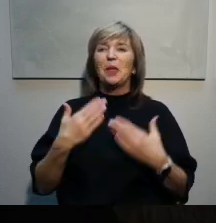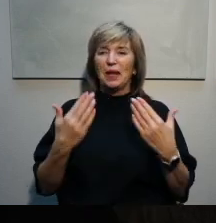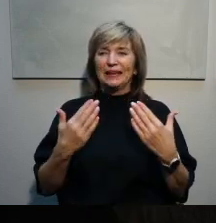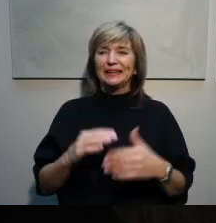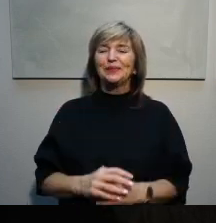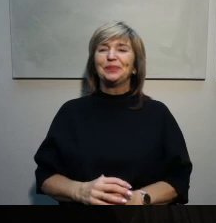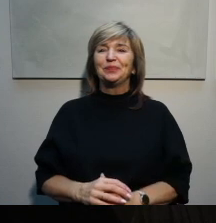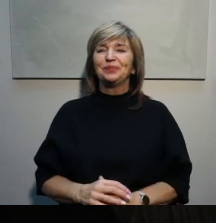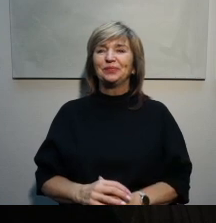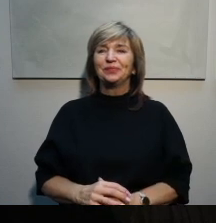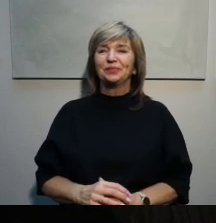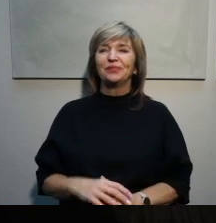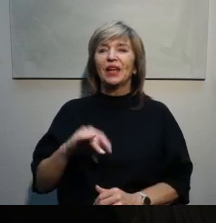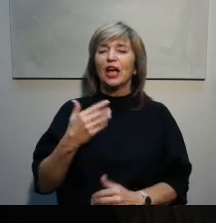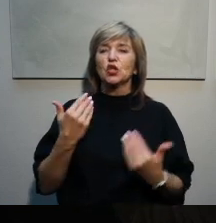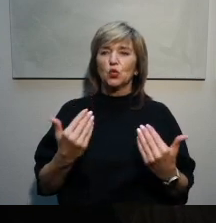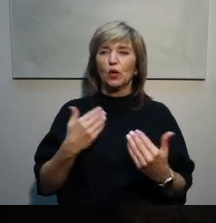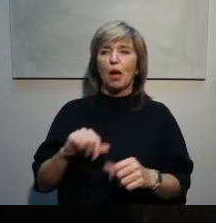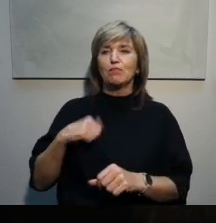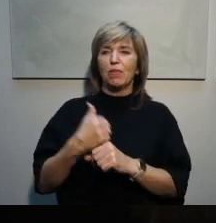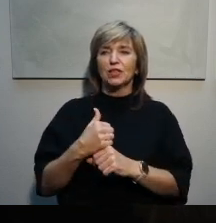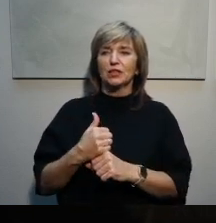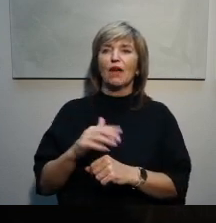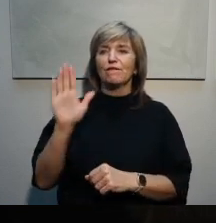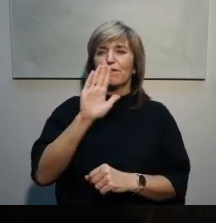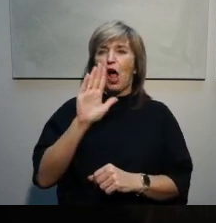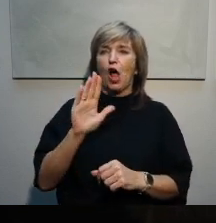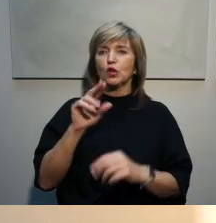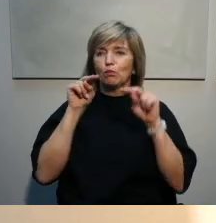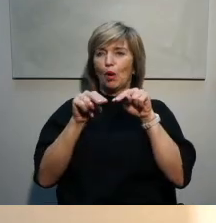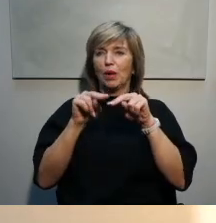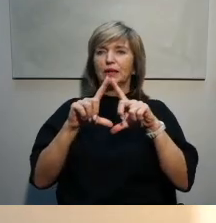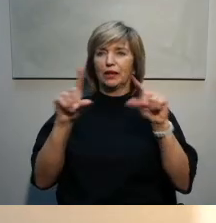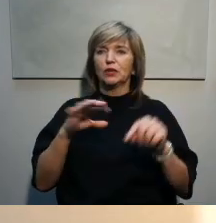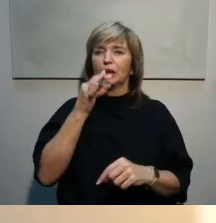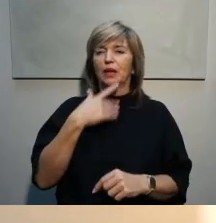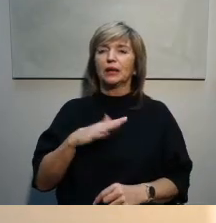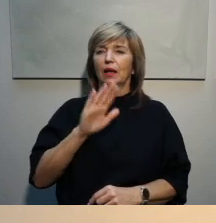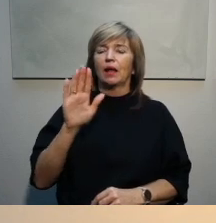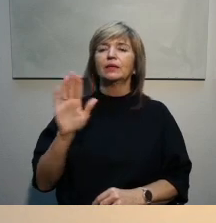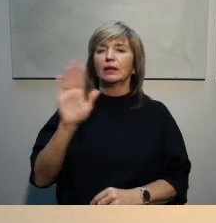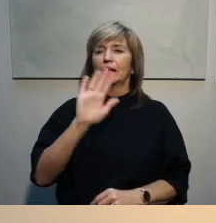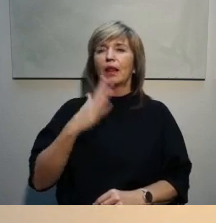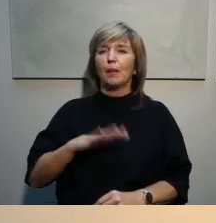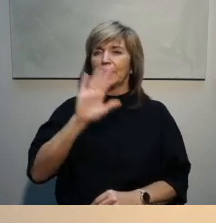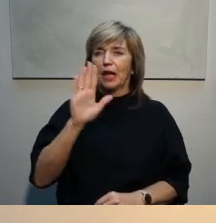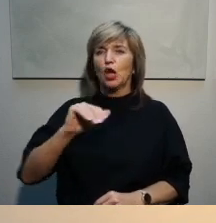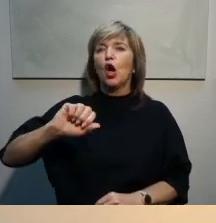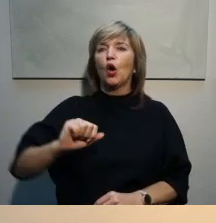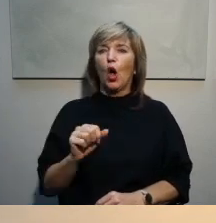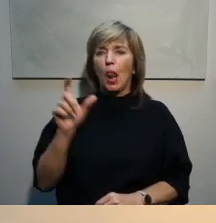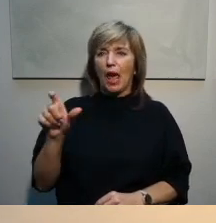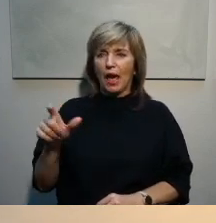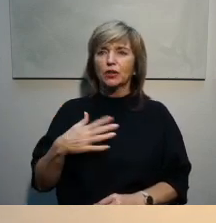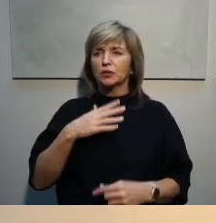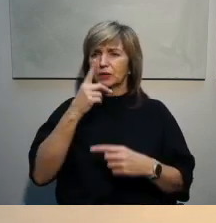Paldies! Jā, es šodien pārstāvu valsts probācijas dienestu un gribu teikt labdien, kolēģi, jo es redzu tik